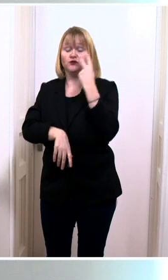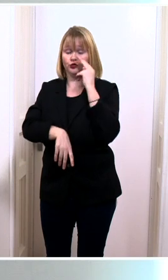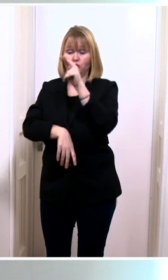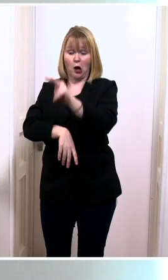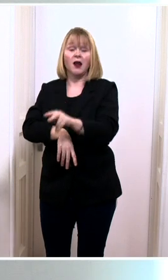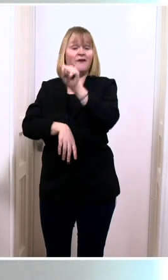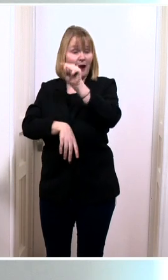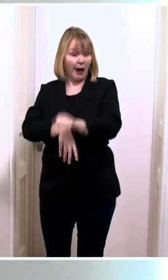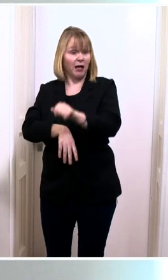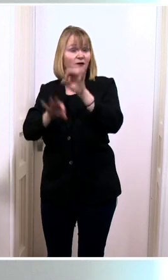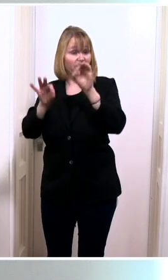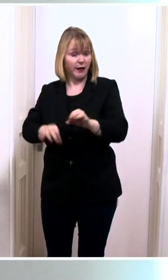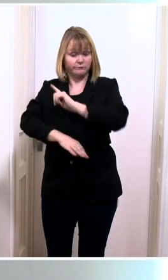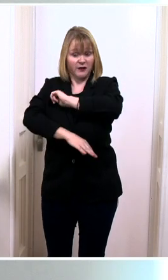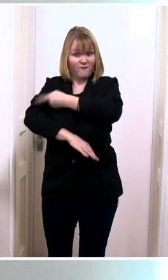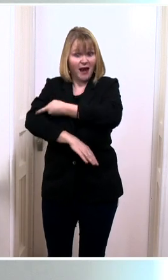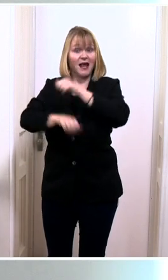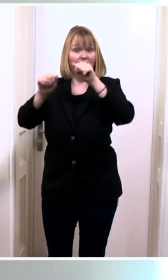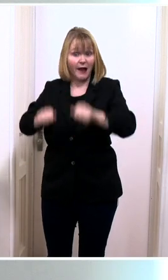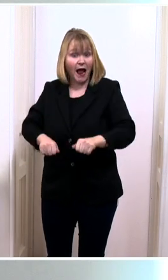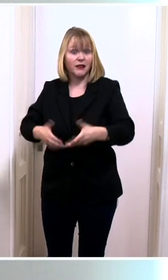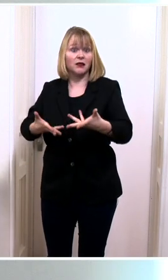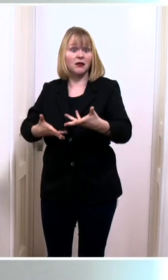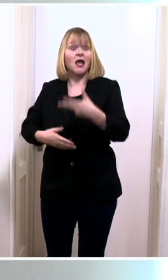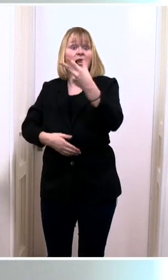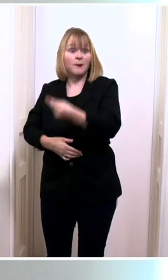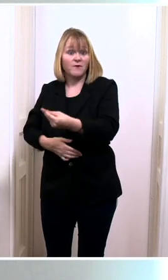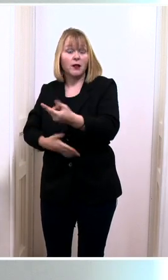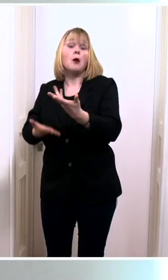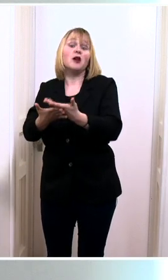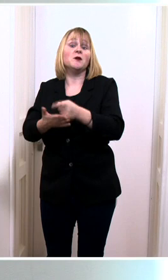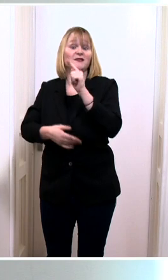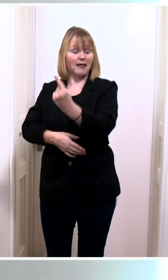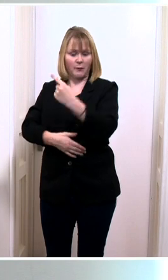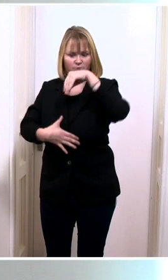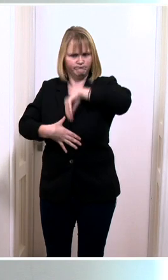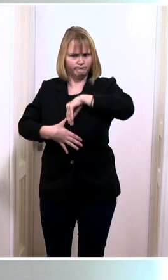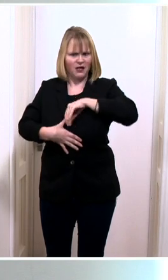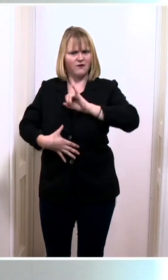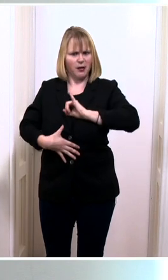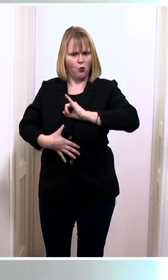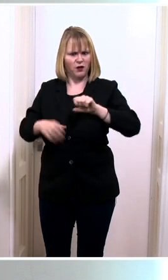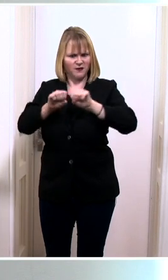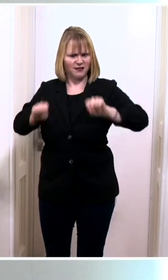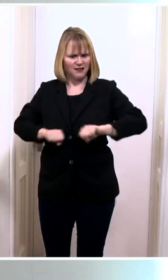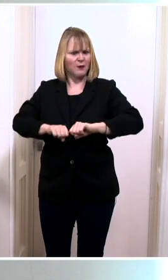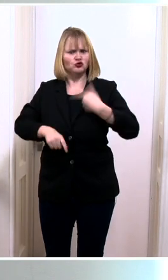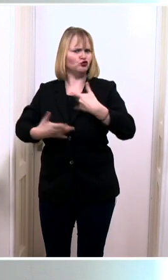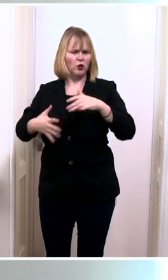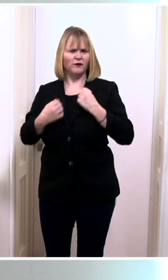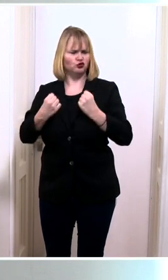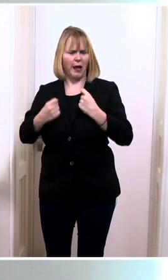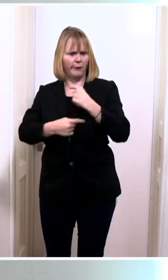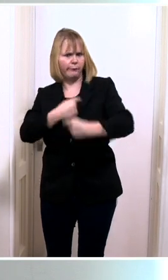Person ja gebrechlich ist und ihr Immunsystem sowieso schon stark am Arbeiten ist, dann sollte man diese Person in